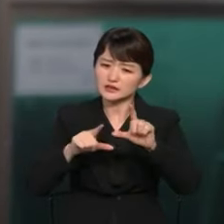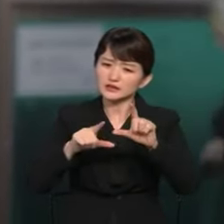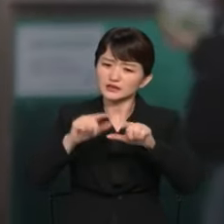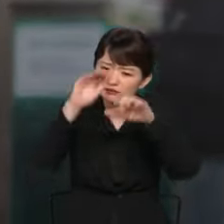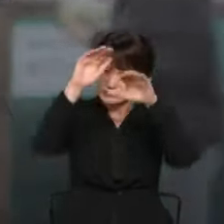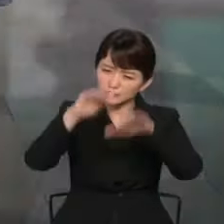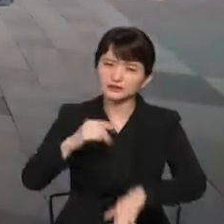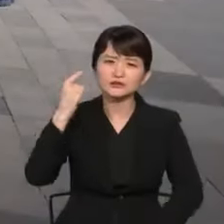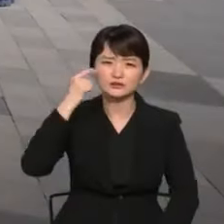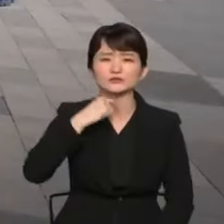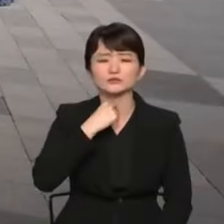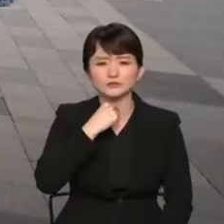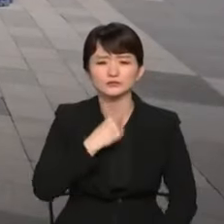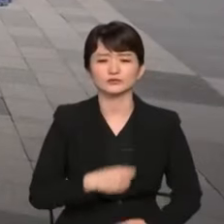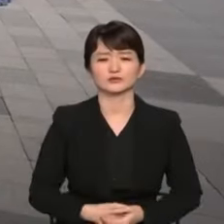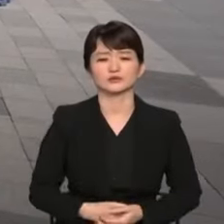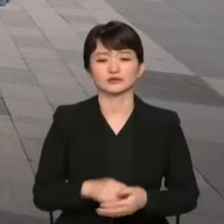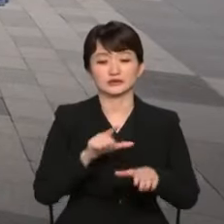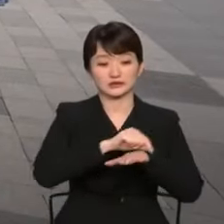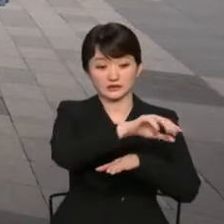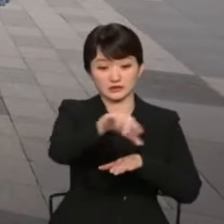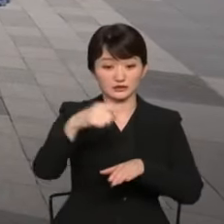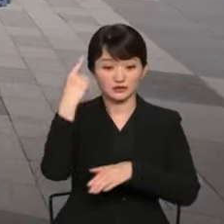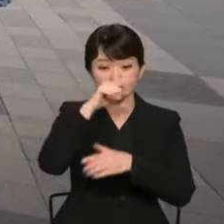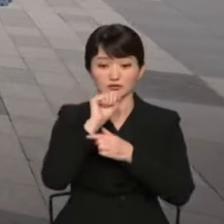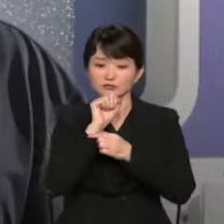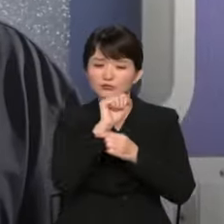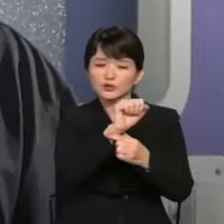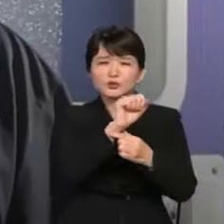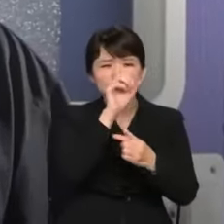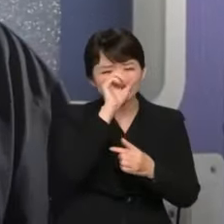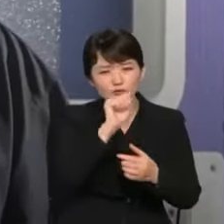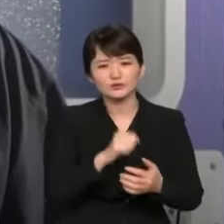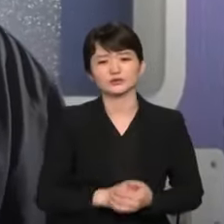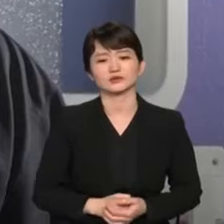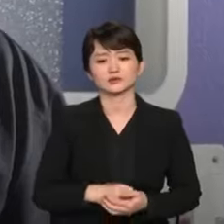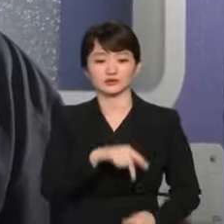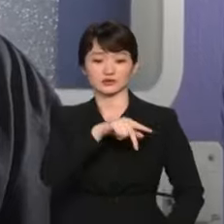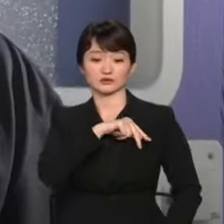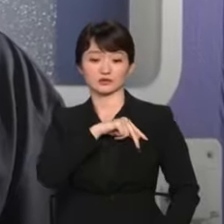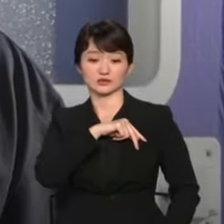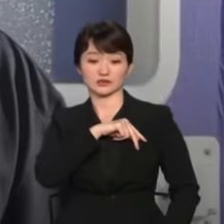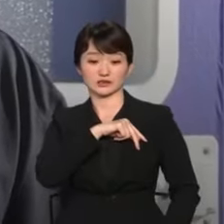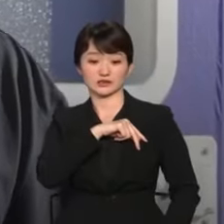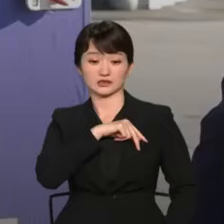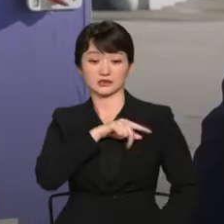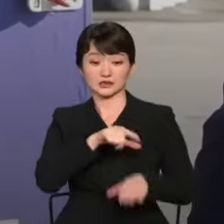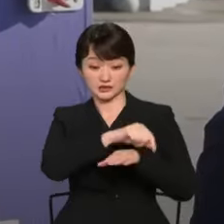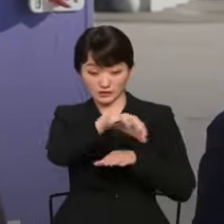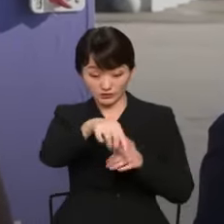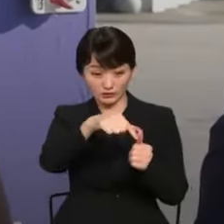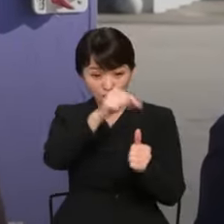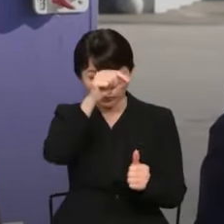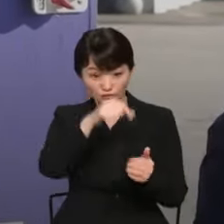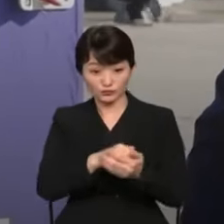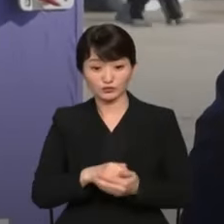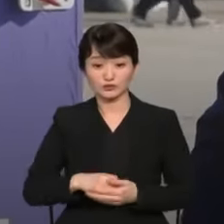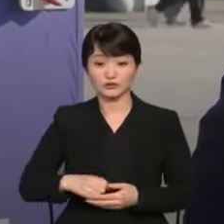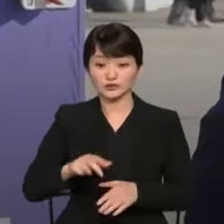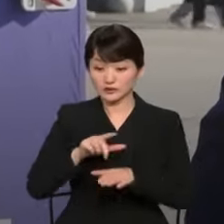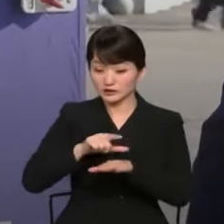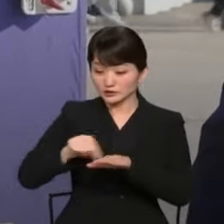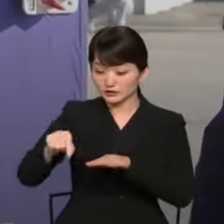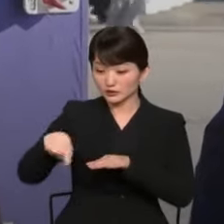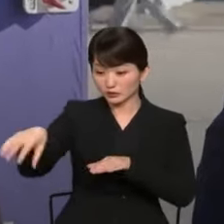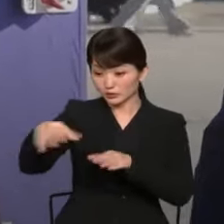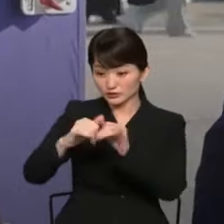들었으면 좋겠어요. 지역에 좀 얼굴 좀 많이 비추시는 거예요. 국회의원이시더라도 지역에서 뽑아주시잖아요. 네. 저희 옆에 있어야지만 민심 이야기를